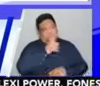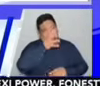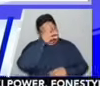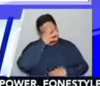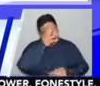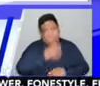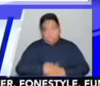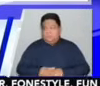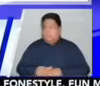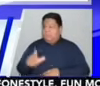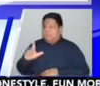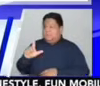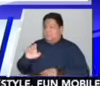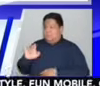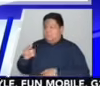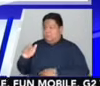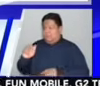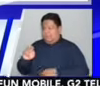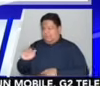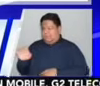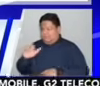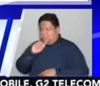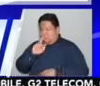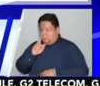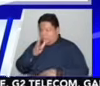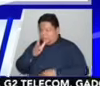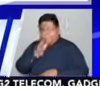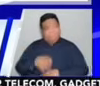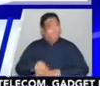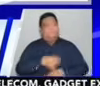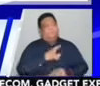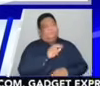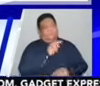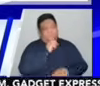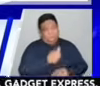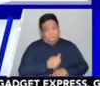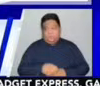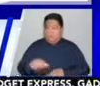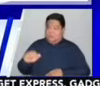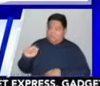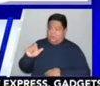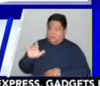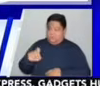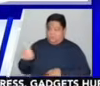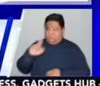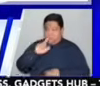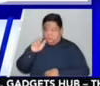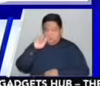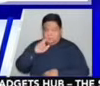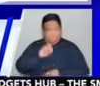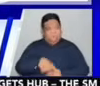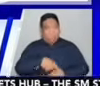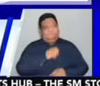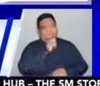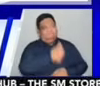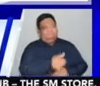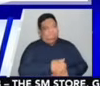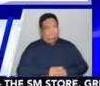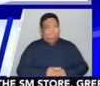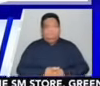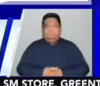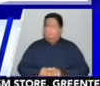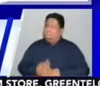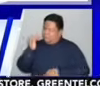na nanay Okay po so si Alice hindi mo siya tunay na kapatid hindi po Bakit kayo pumunta dito sa Pilipinas